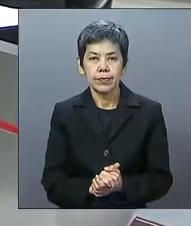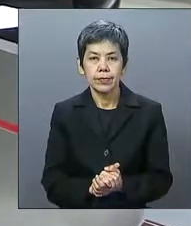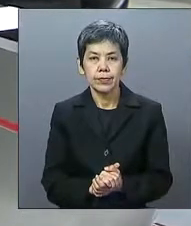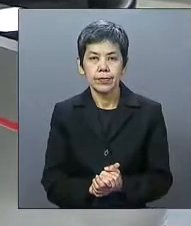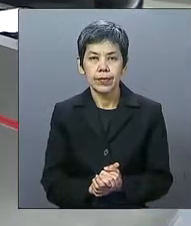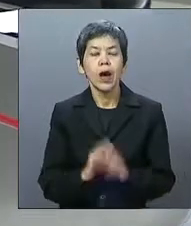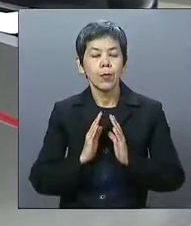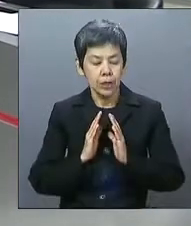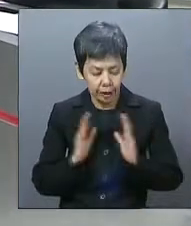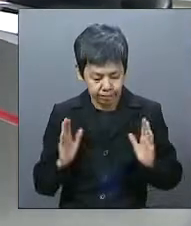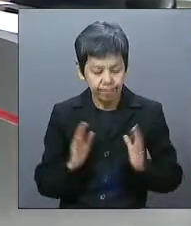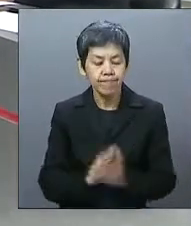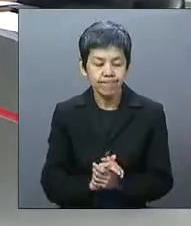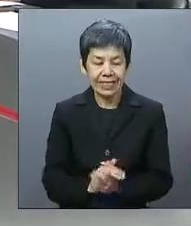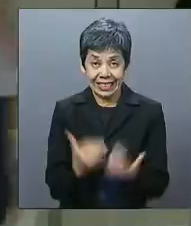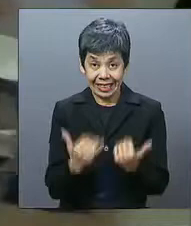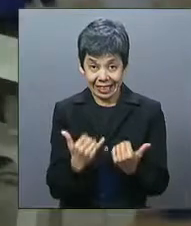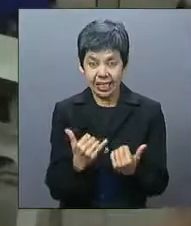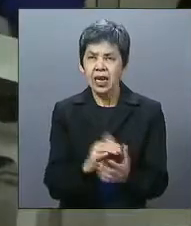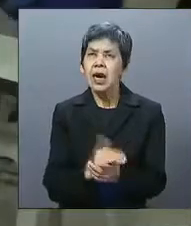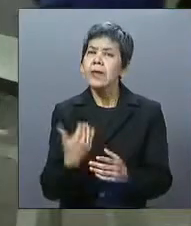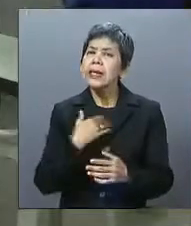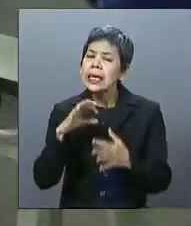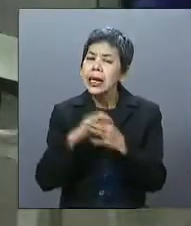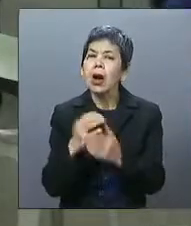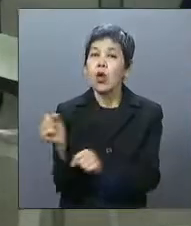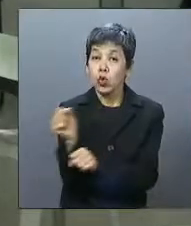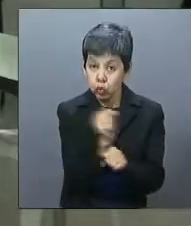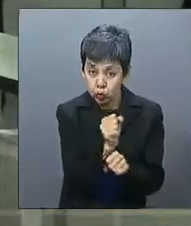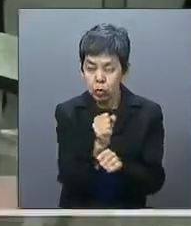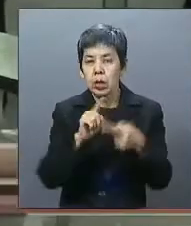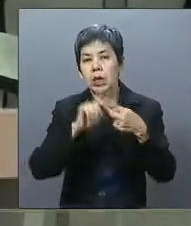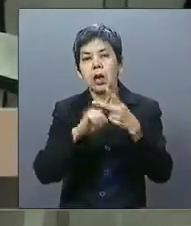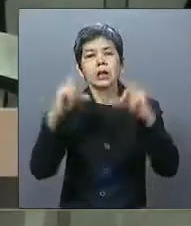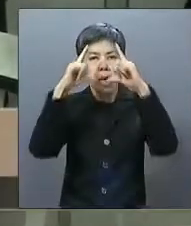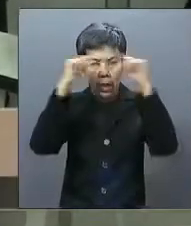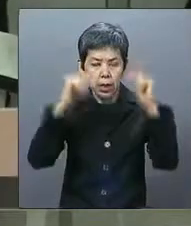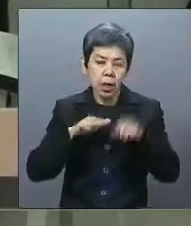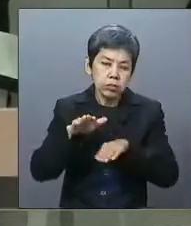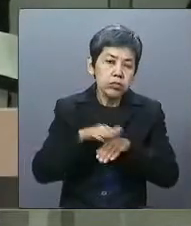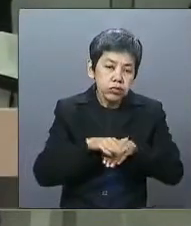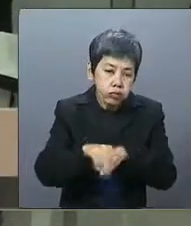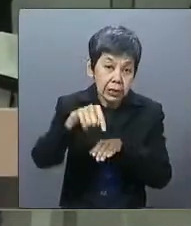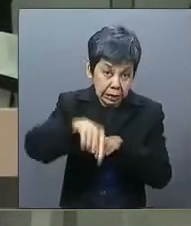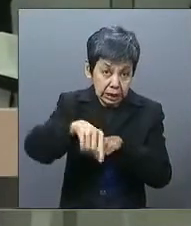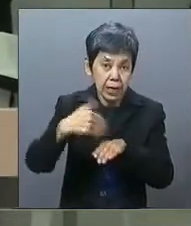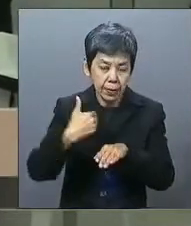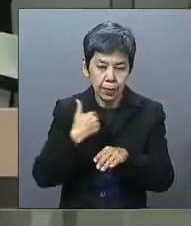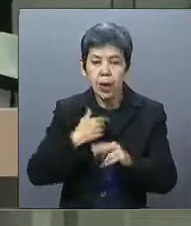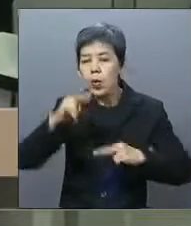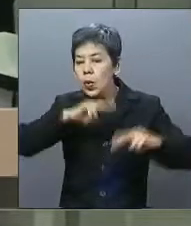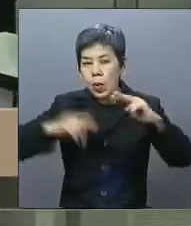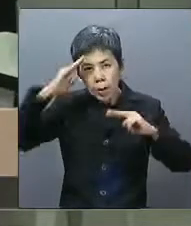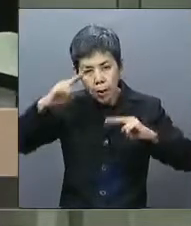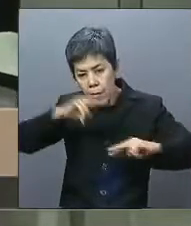ครับคุณพึ่งนภาคุณจิรชาตาครับส่วนหนึ่งนะครับก็มาจากรถตู้แล้วก็รถแท็กซี่ที่มาส่งผู้โดยสารขณะที่การรักษาความปลอดภัย